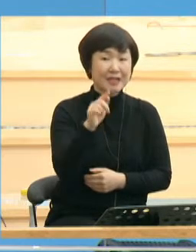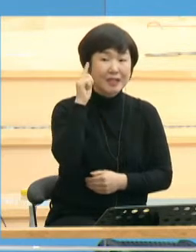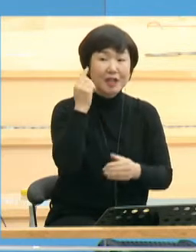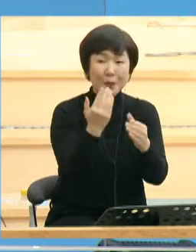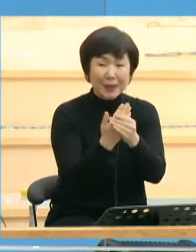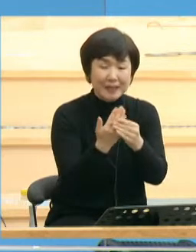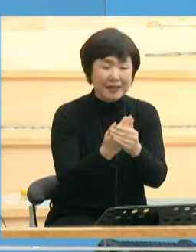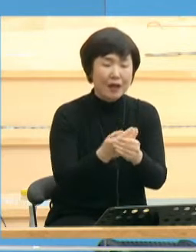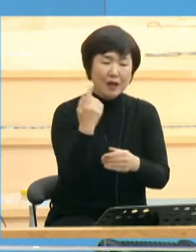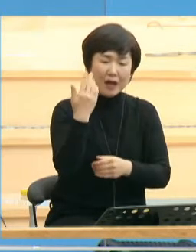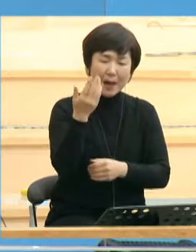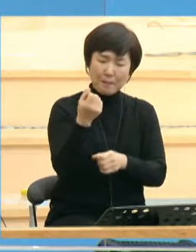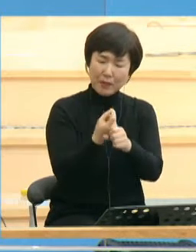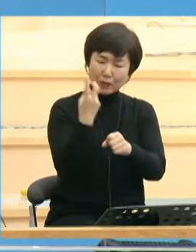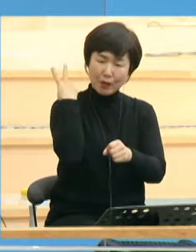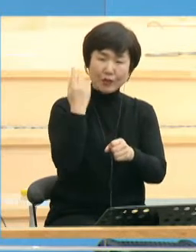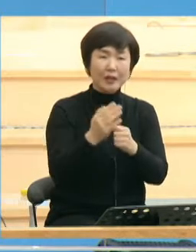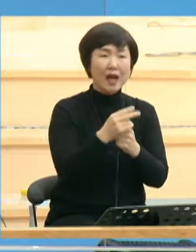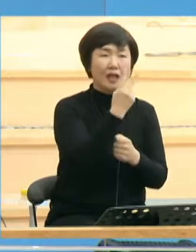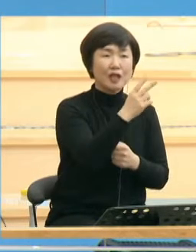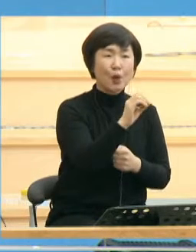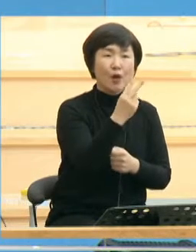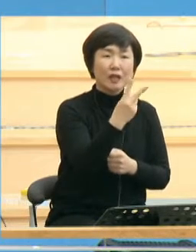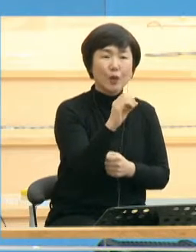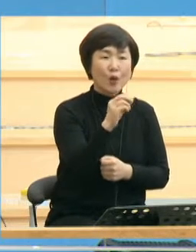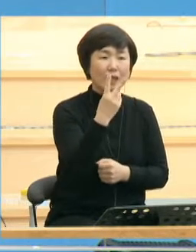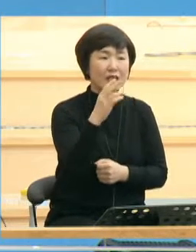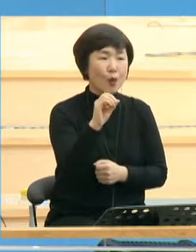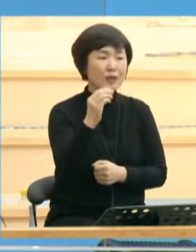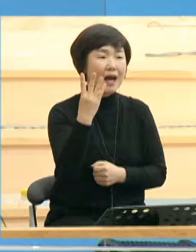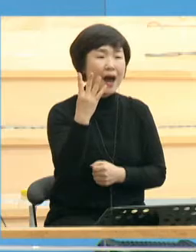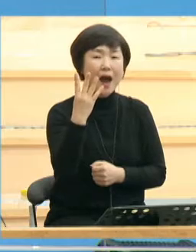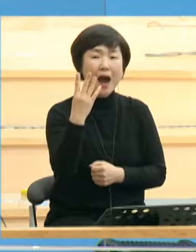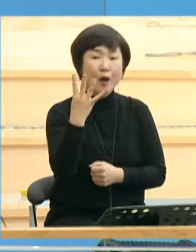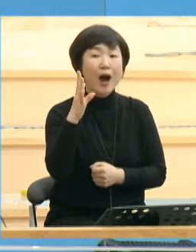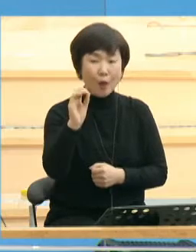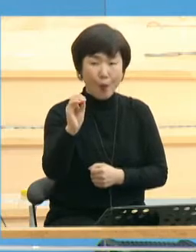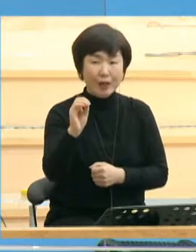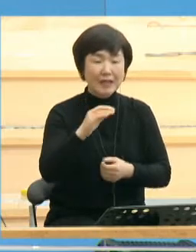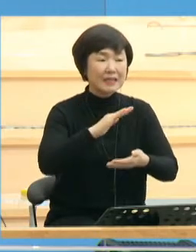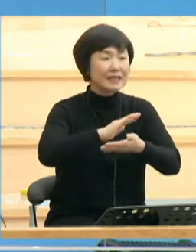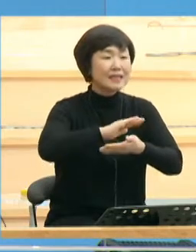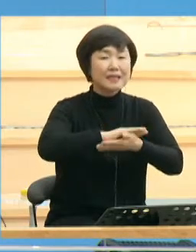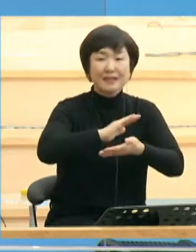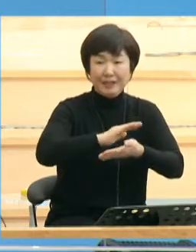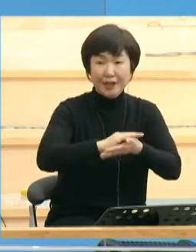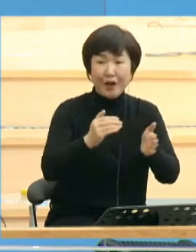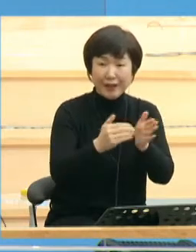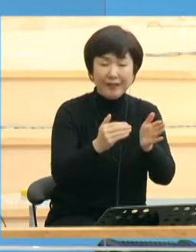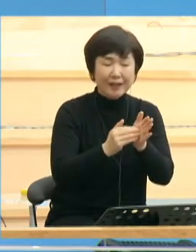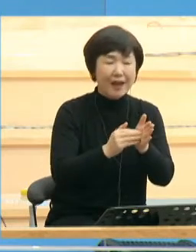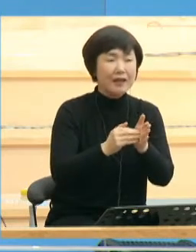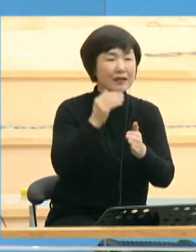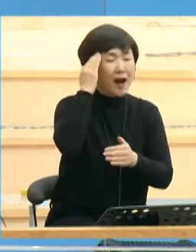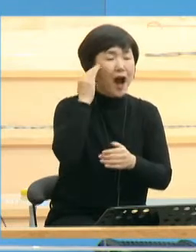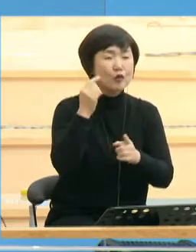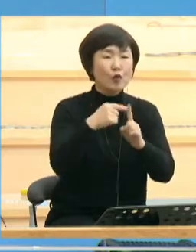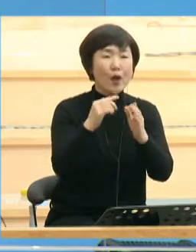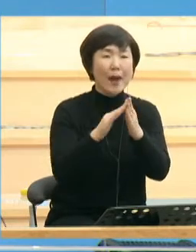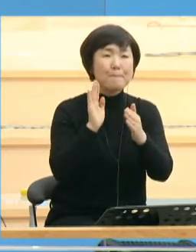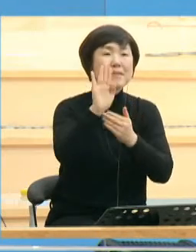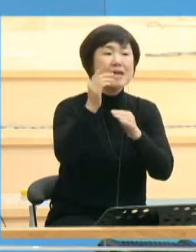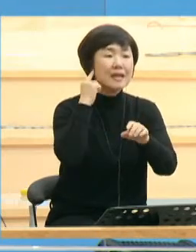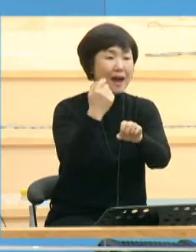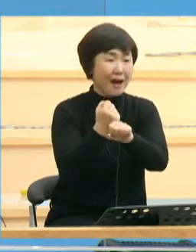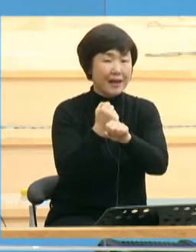년 전에서 씁니다만 2020 2040 이란 책이 있어요 한국교회 미래지도 라는 책이 아주 화재가 되어 졌는데 거기에